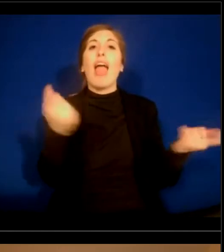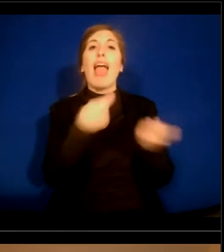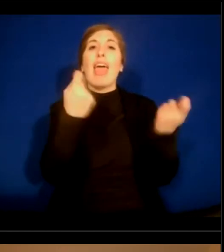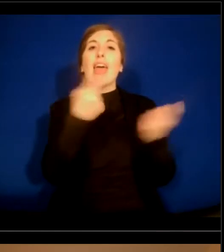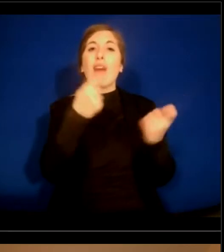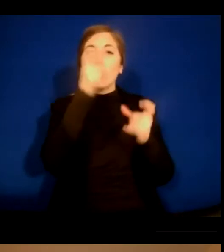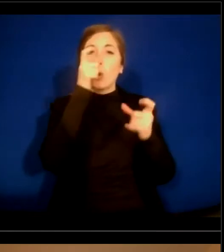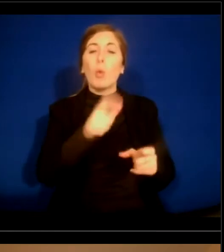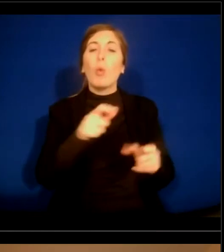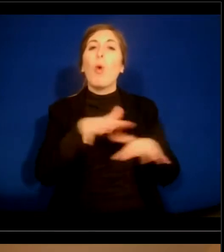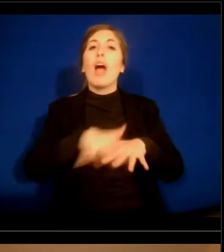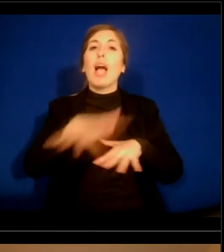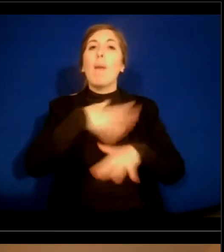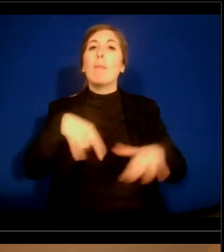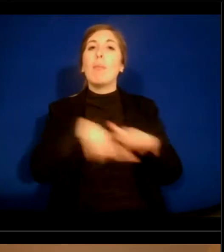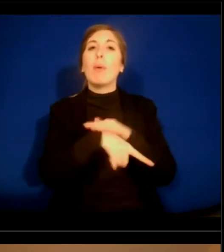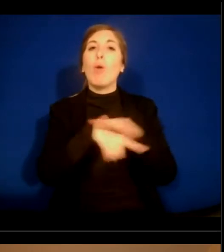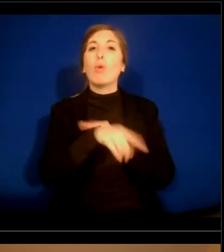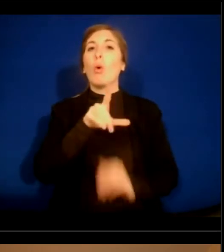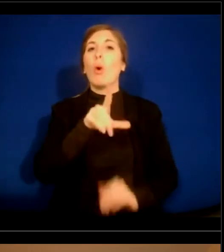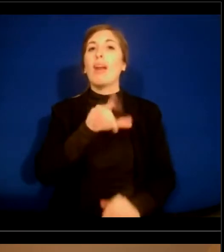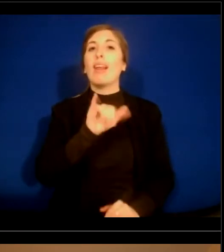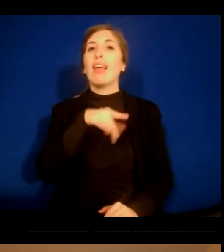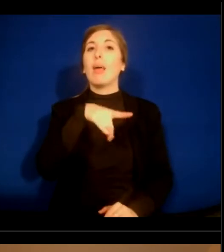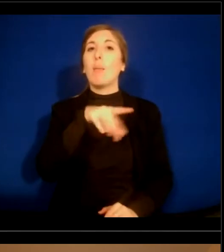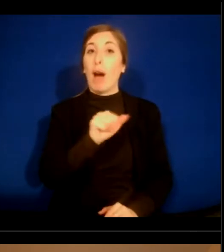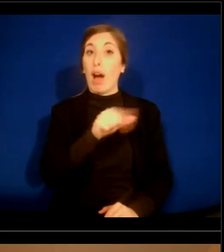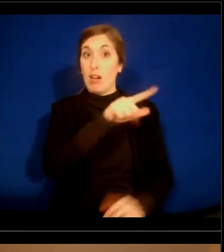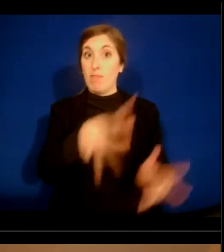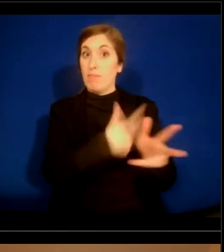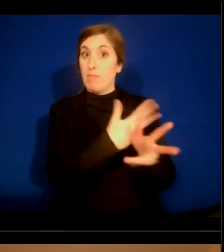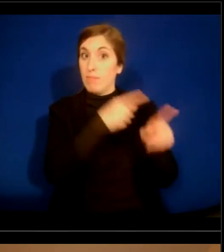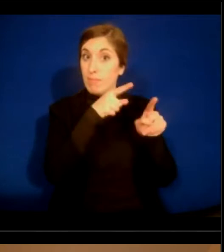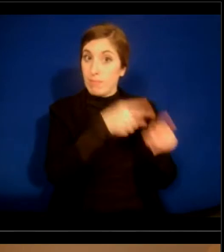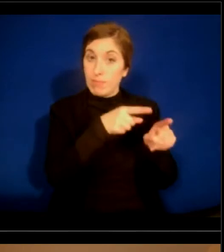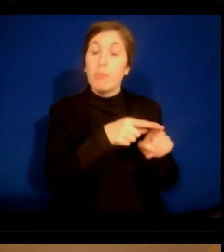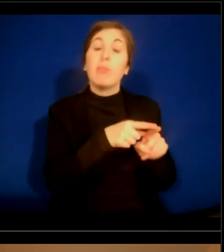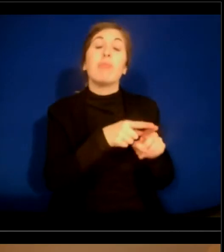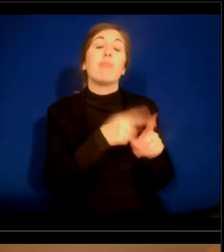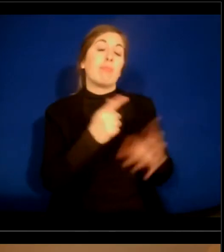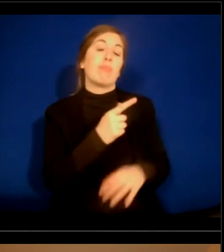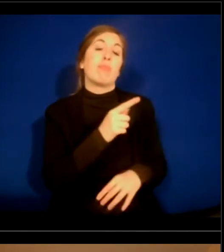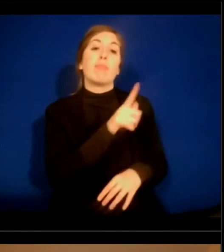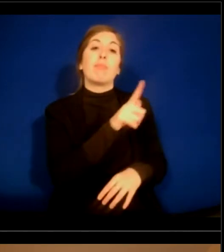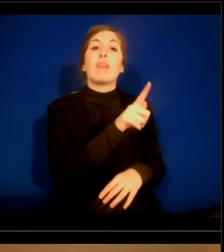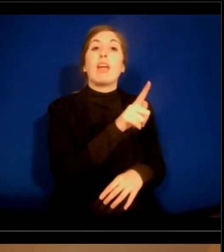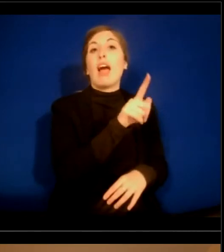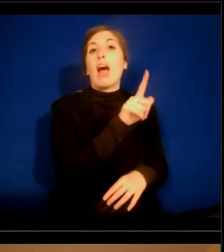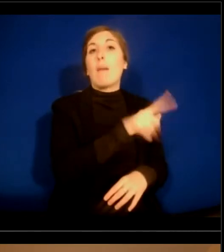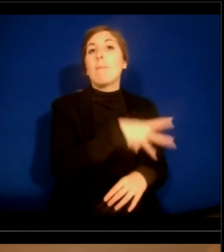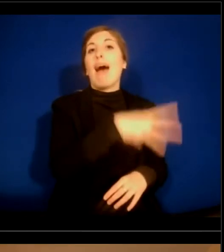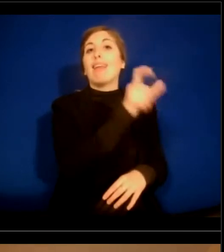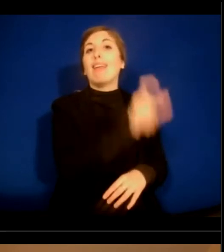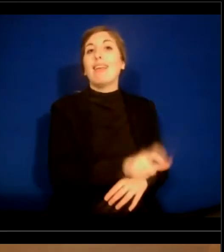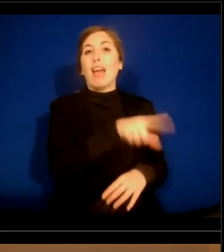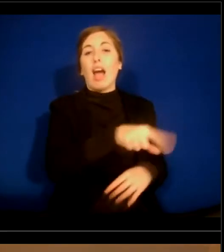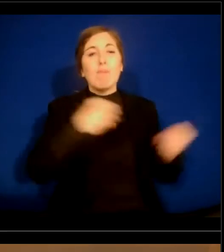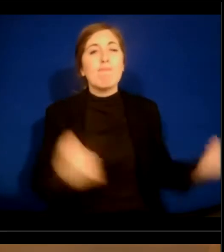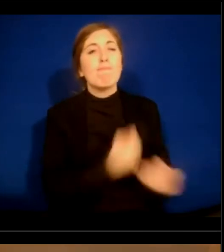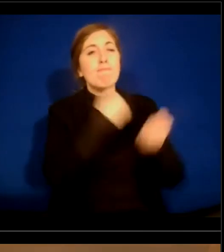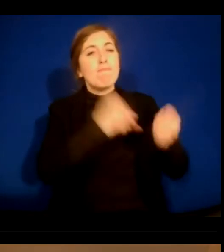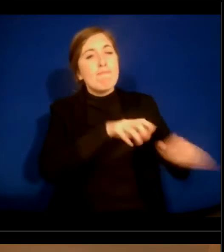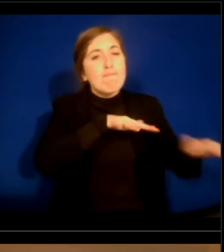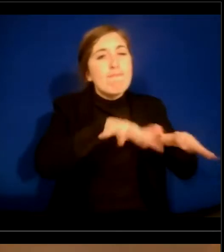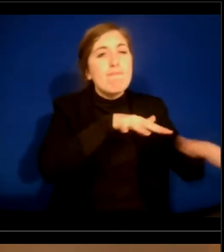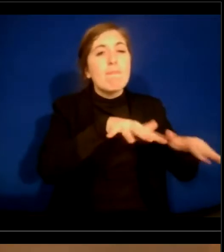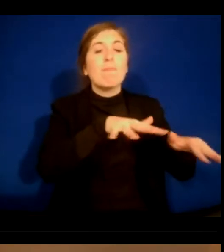ed era stata la promotrice del primo evento che abbiamo fatto sul tema in generale